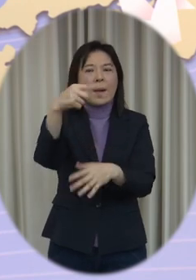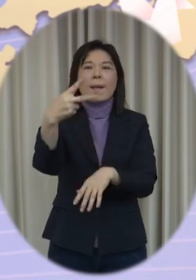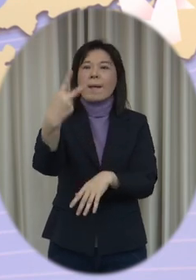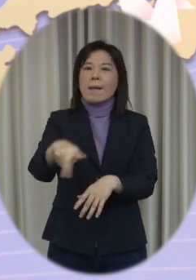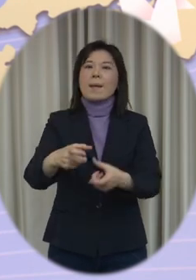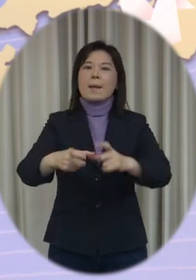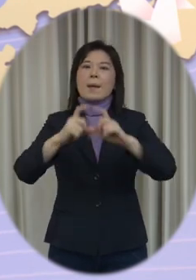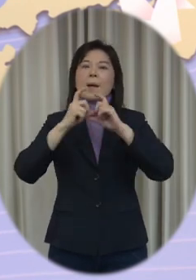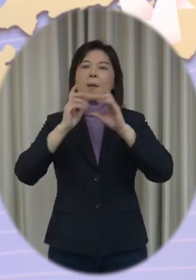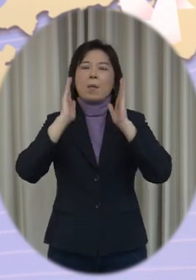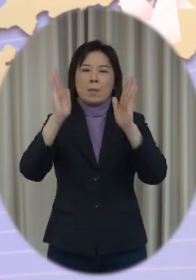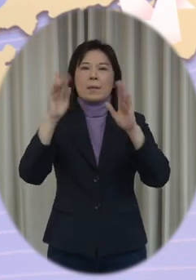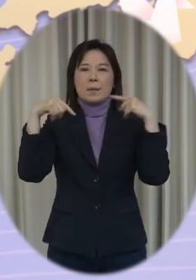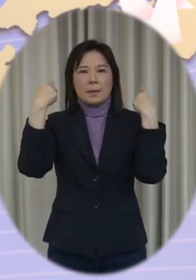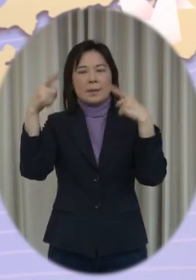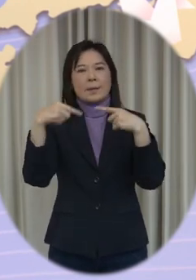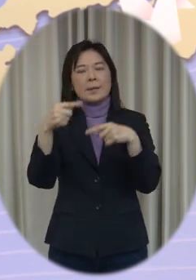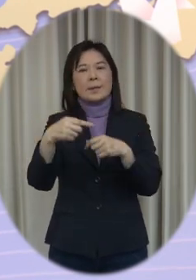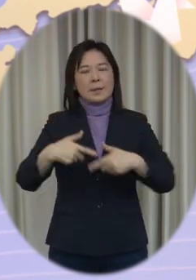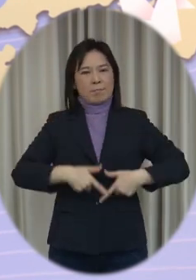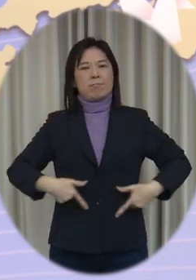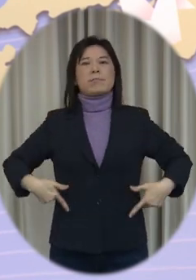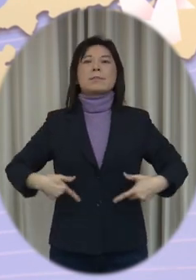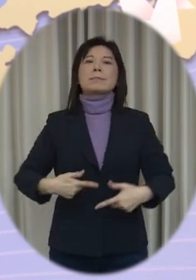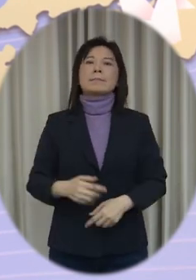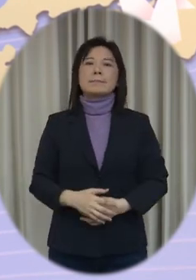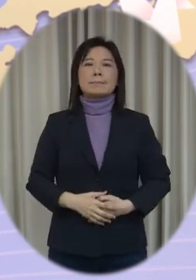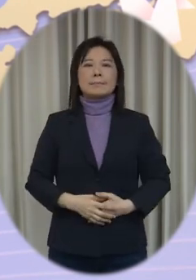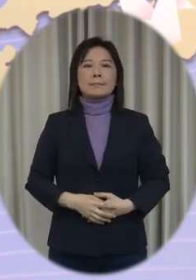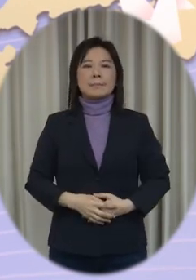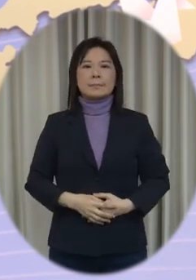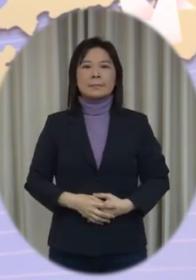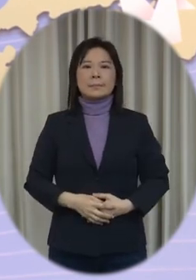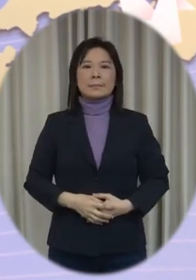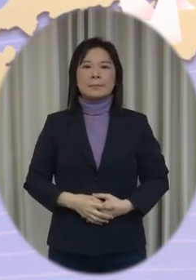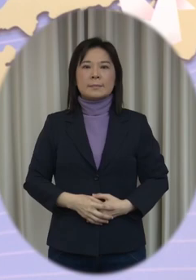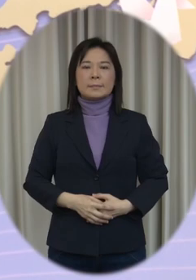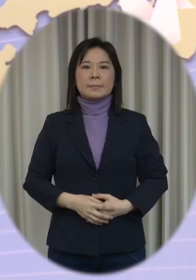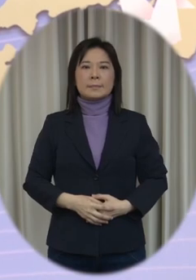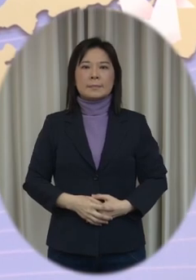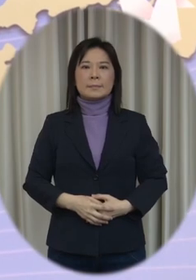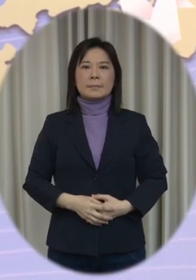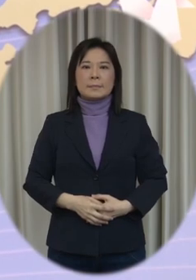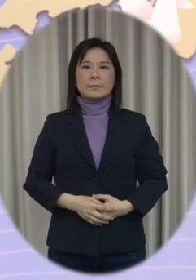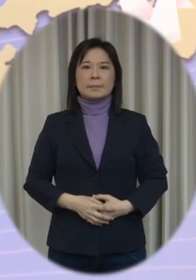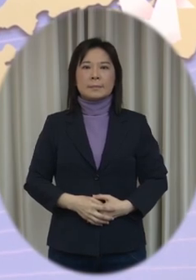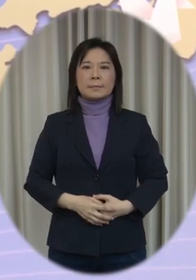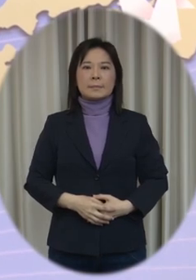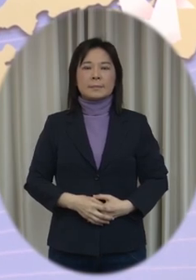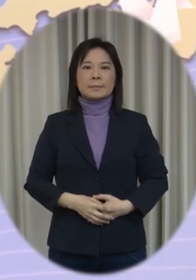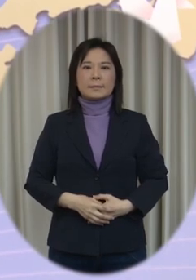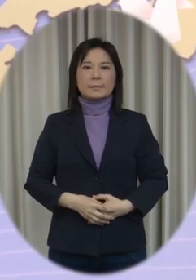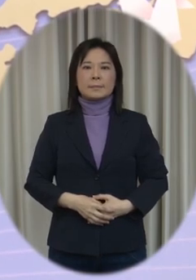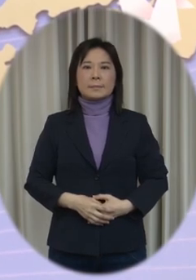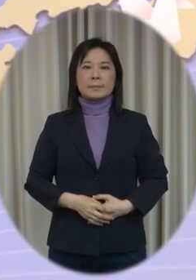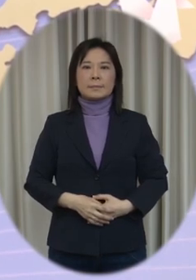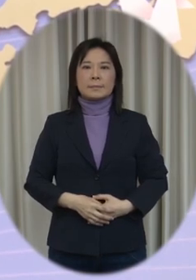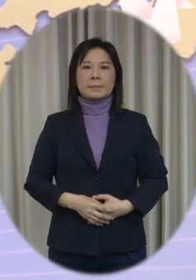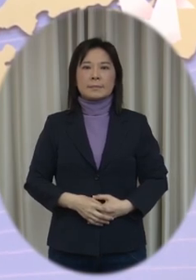重建之路的莫大勇气。 なぜ台湾の皆様こんなに温かいのでしょ